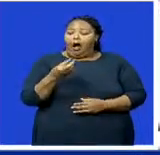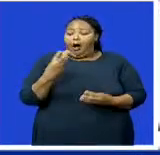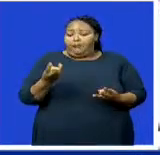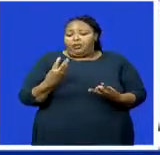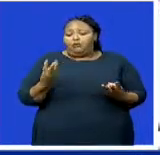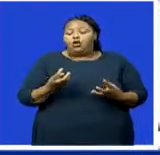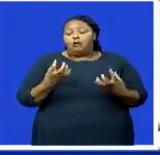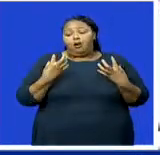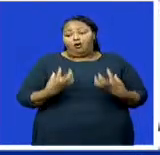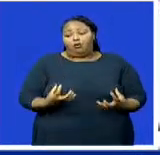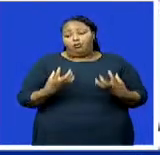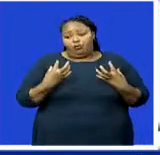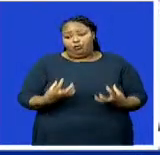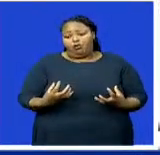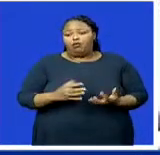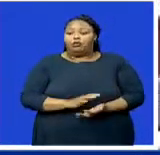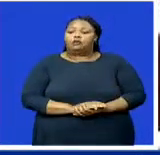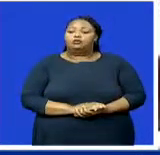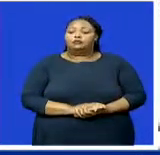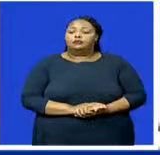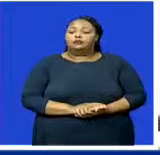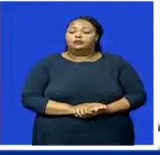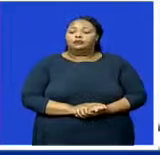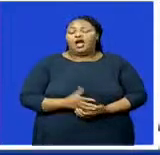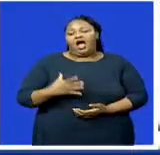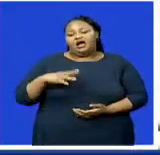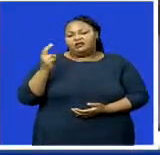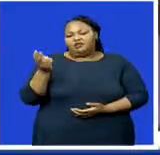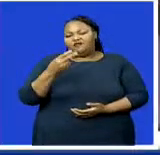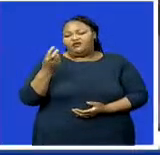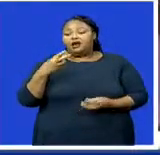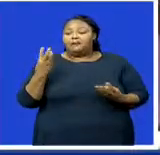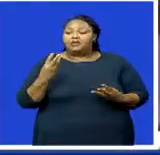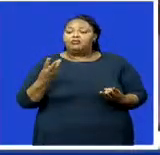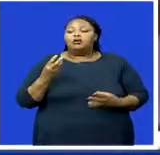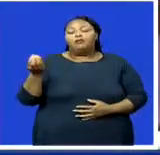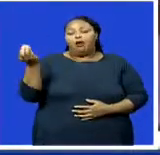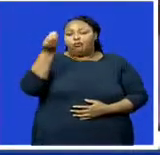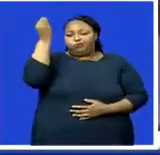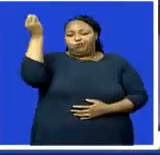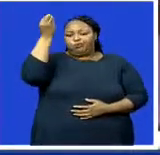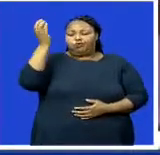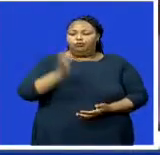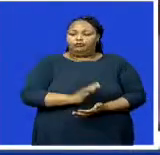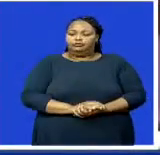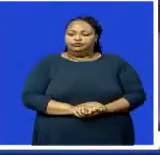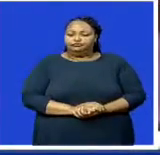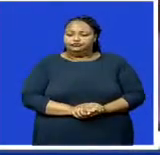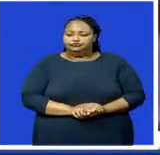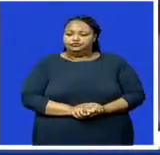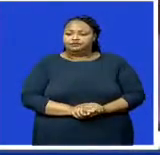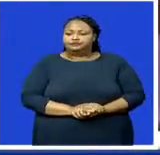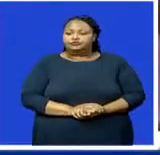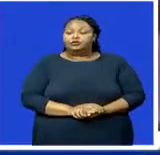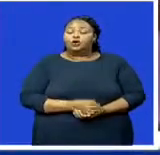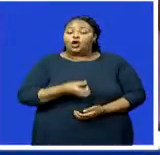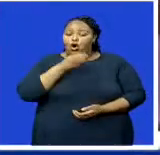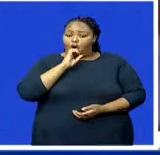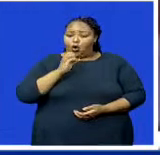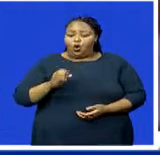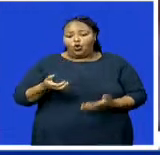sibangcono, mhlambeni labatiwako nobemangweni labadumile. Simphathele ke nagogo naye kwakhe kudla